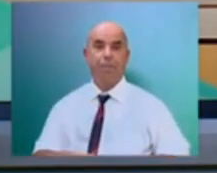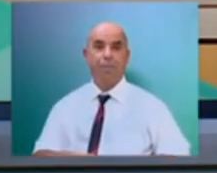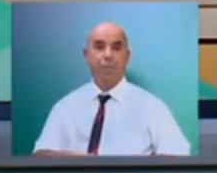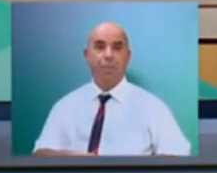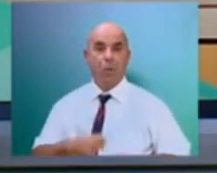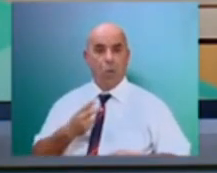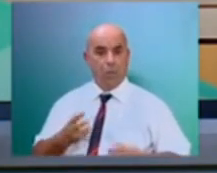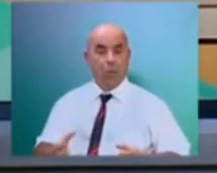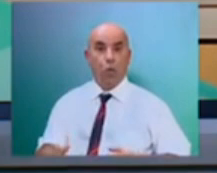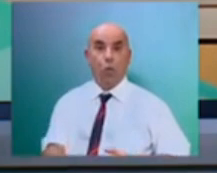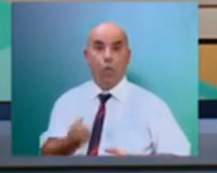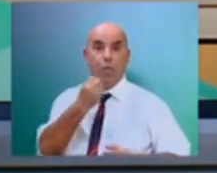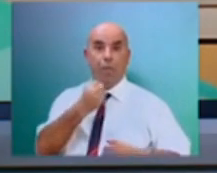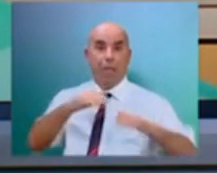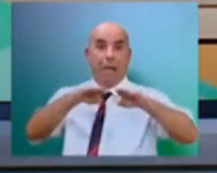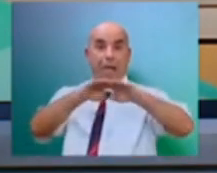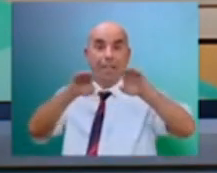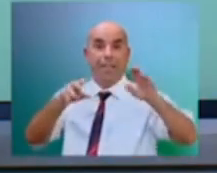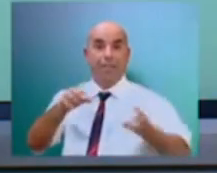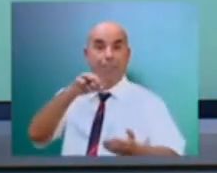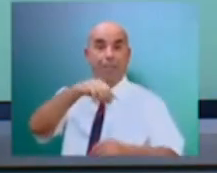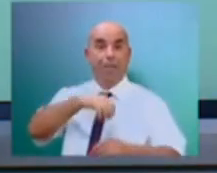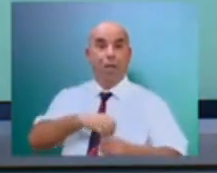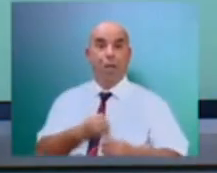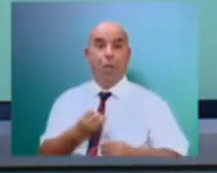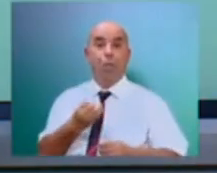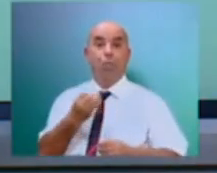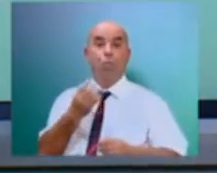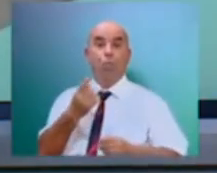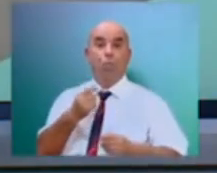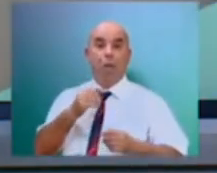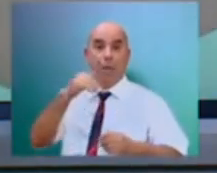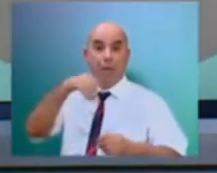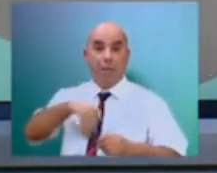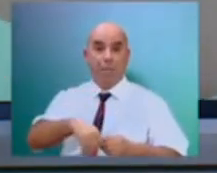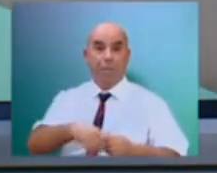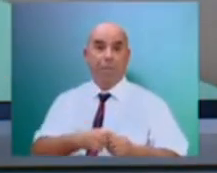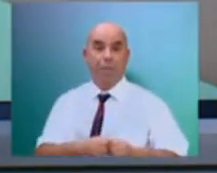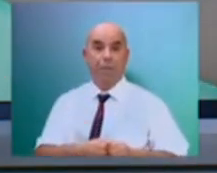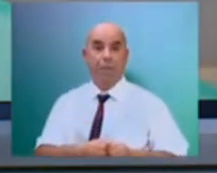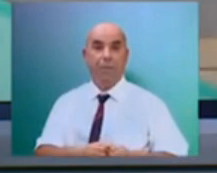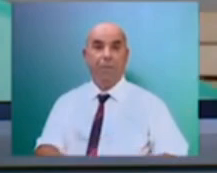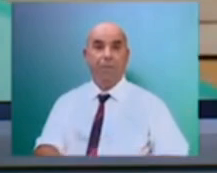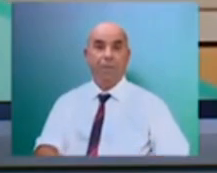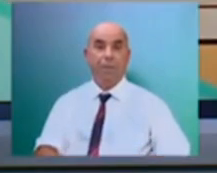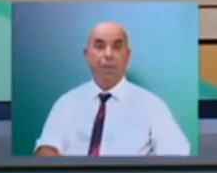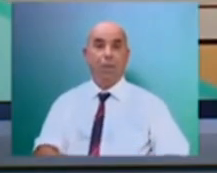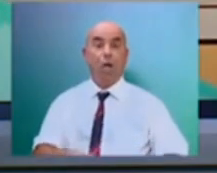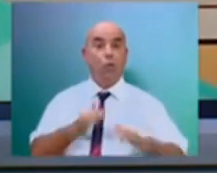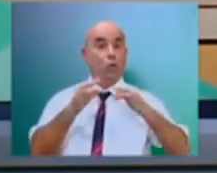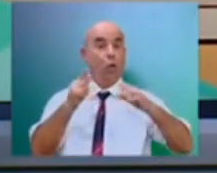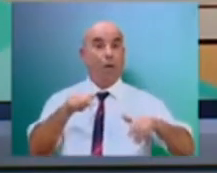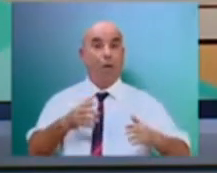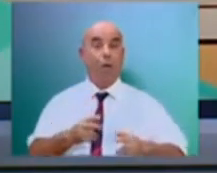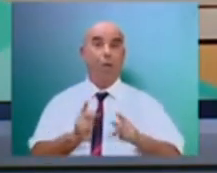وجدنا الخزينة تاع الدولة في أدنى حد، ونذكر أن آنذاك